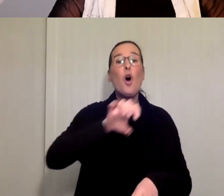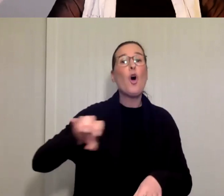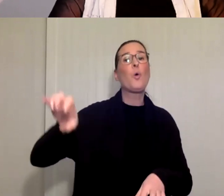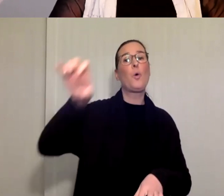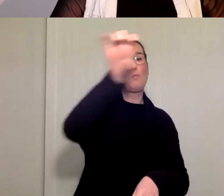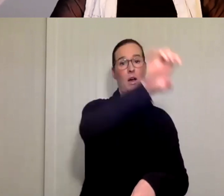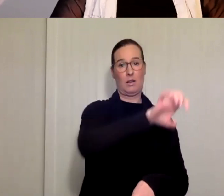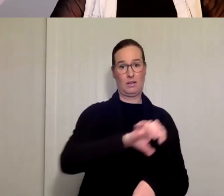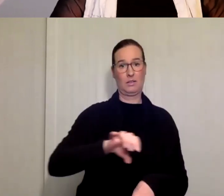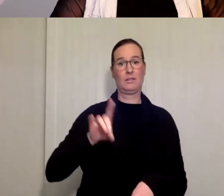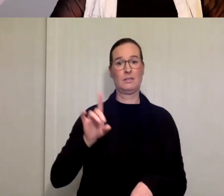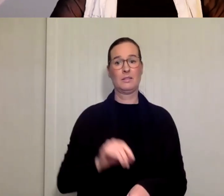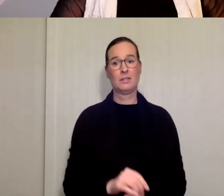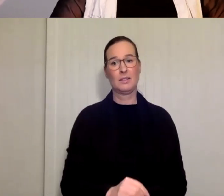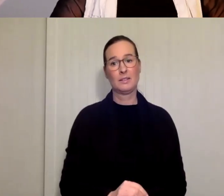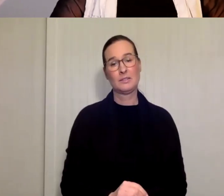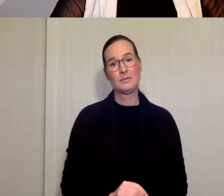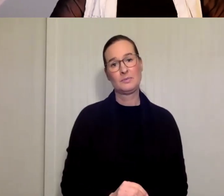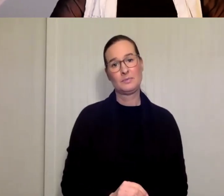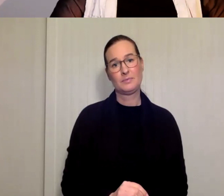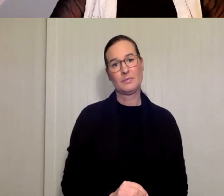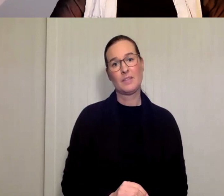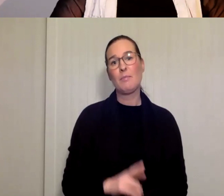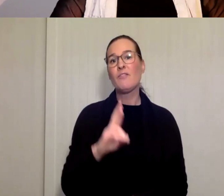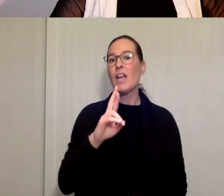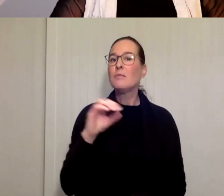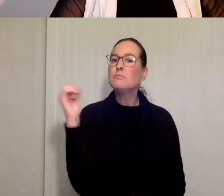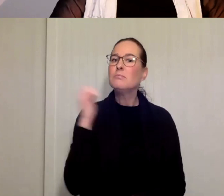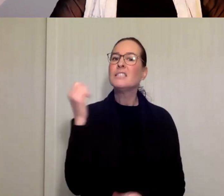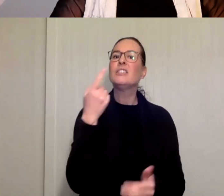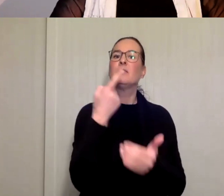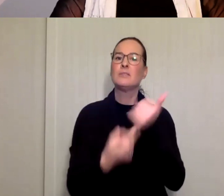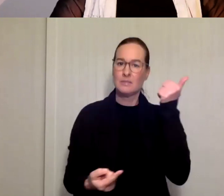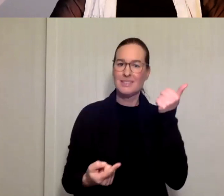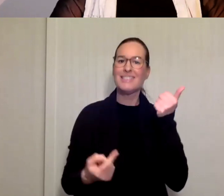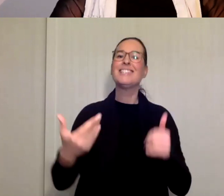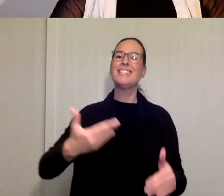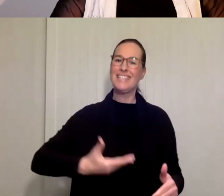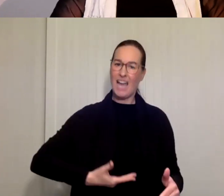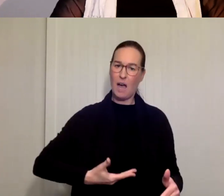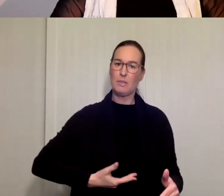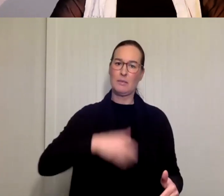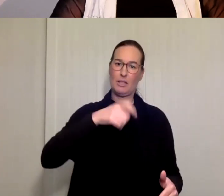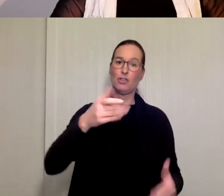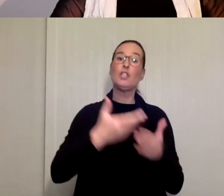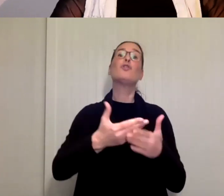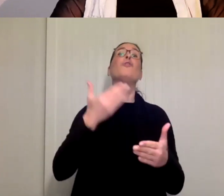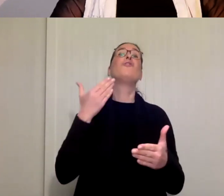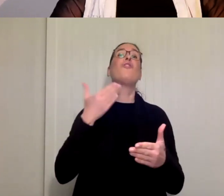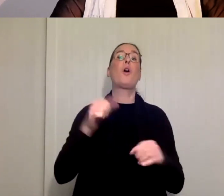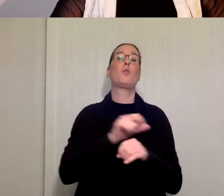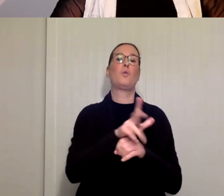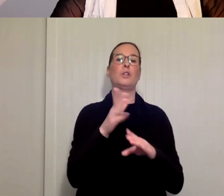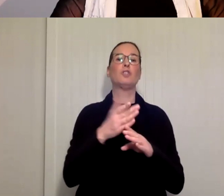aber diejenigen, die die massiven Verlierer sind, sind die Armen, die schon vorher arm waren. Und ich glaube, das muss